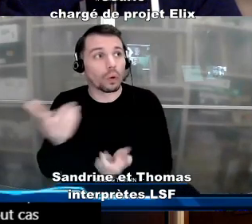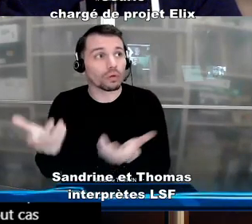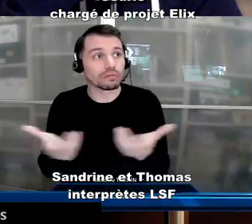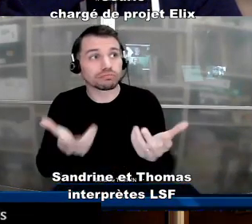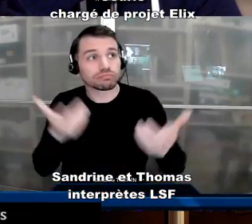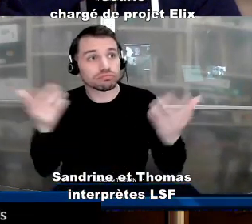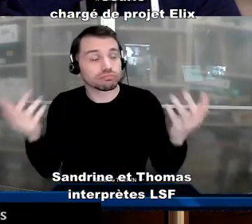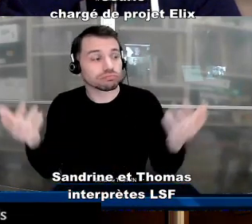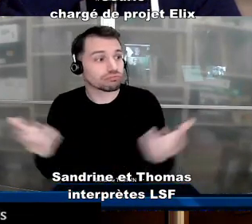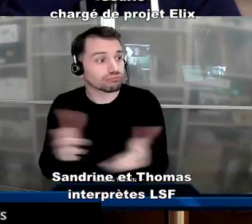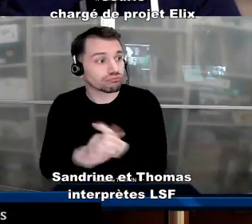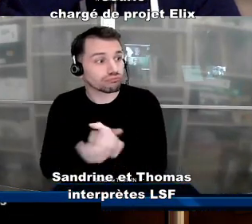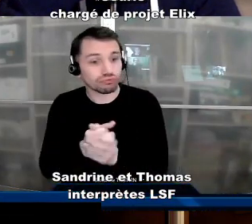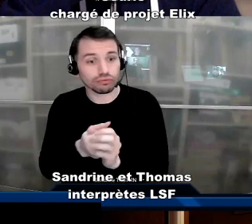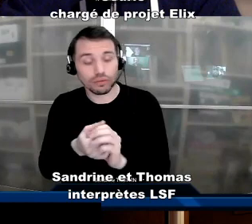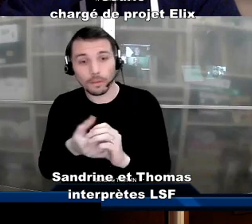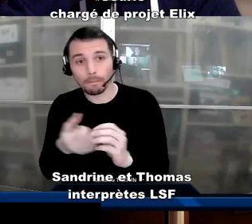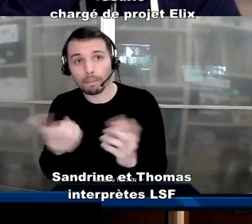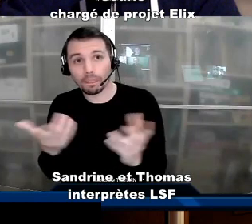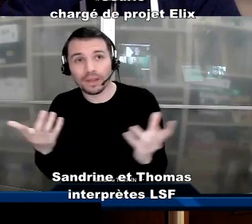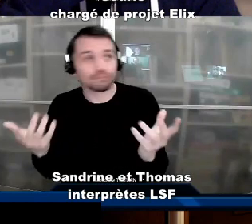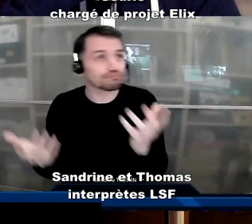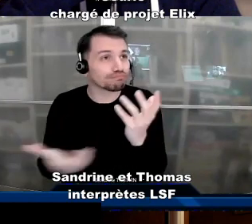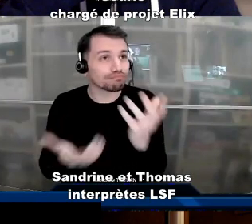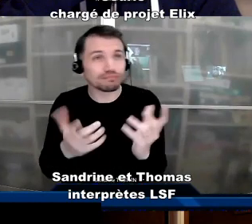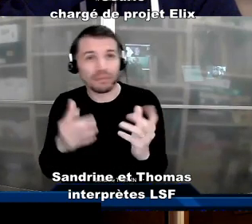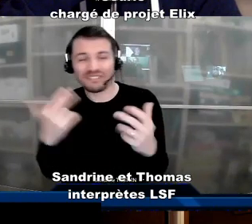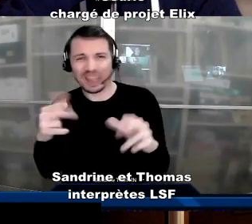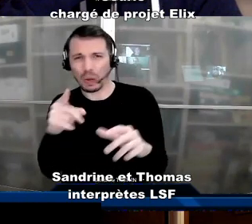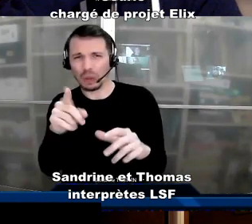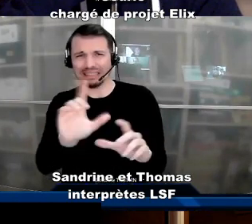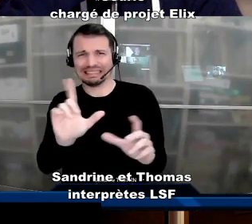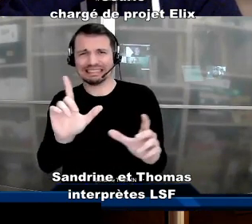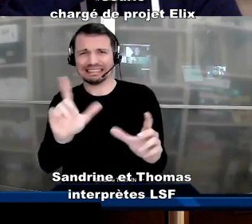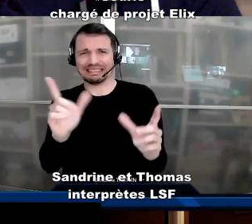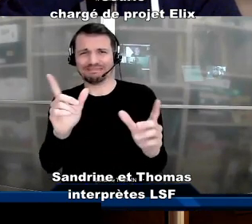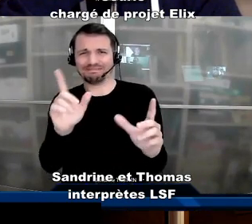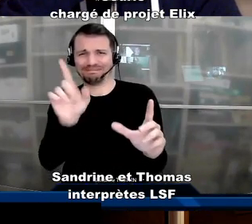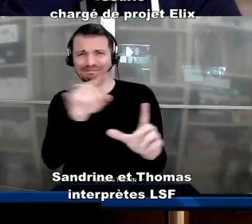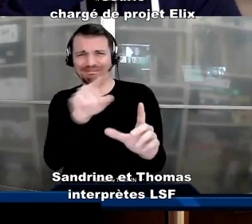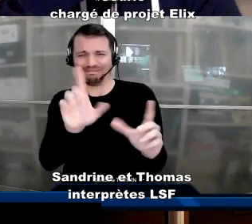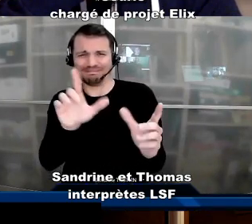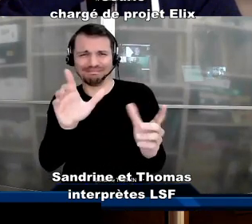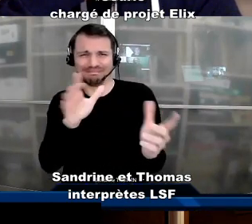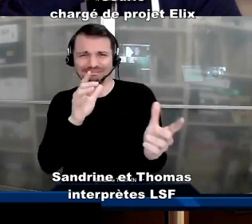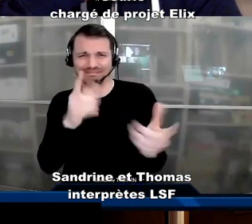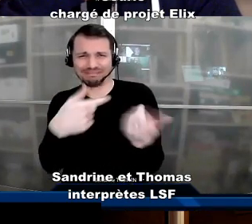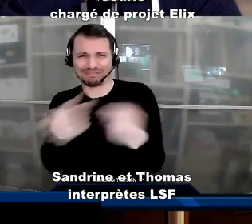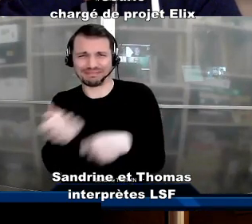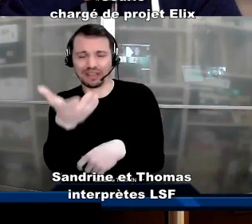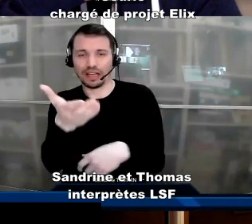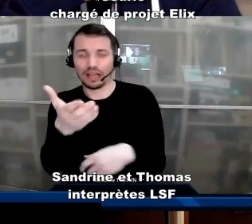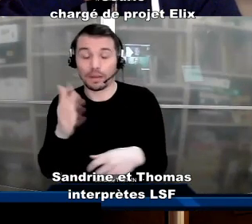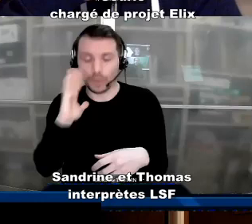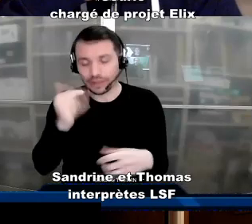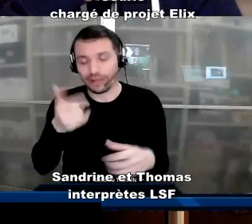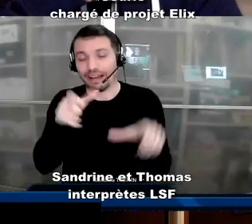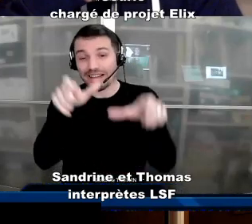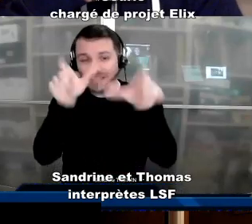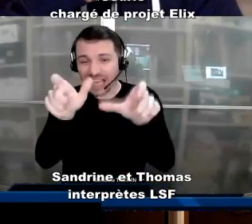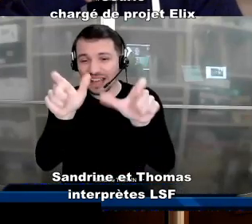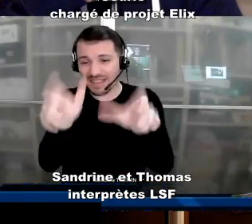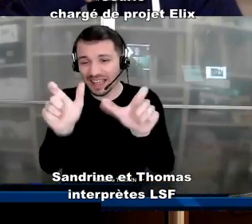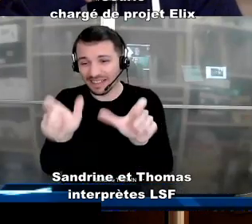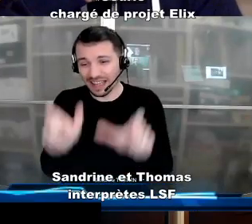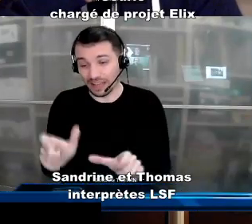qui n'est pas forcément qui n'est pas correcte. Donc on fait ce travail là, on va commencer ce travail de vérification. On travaille